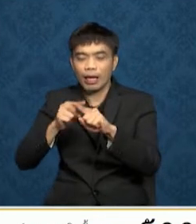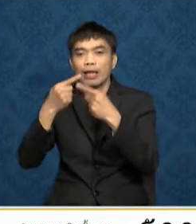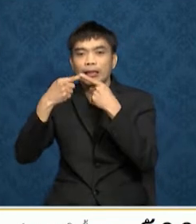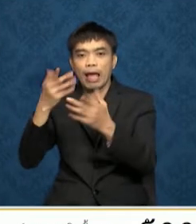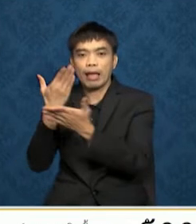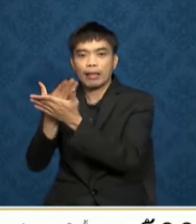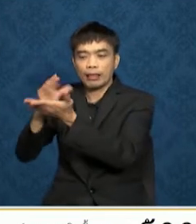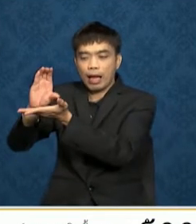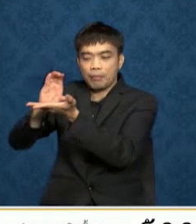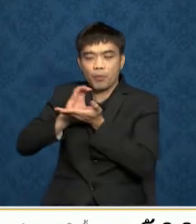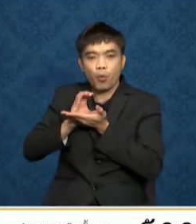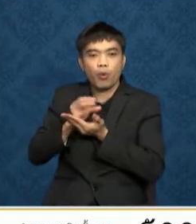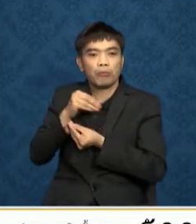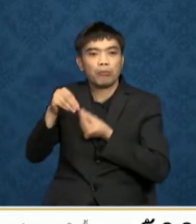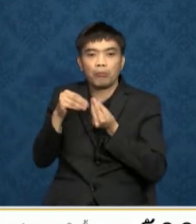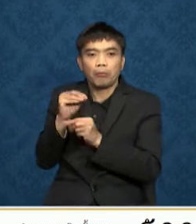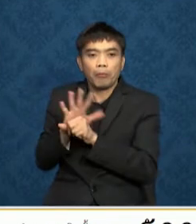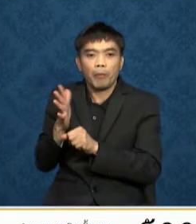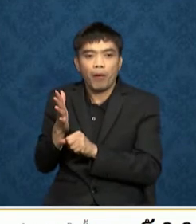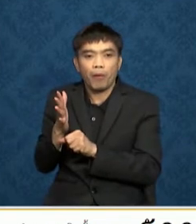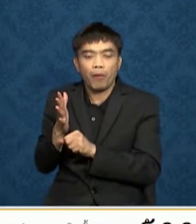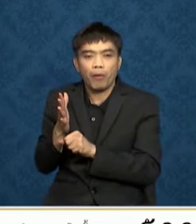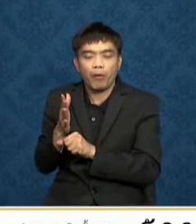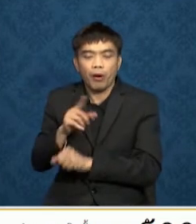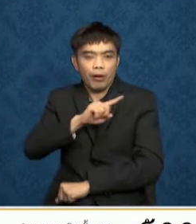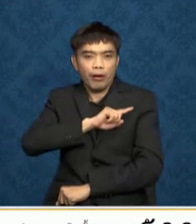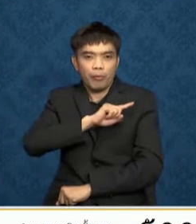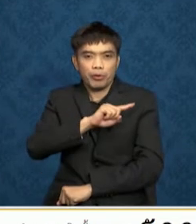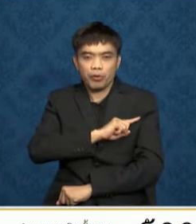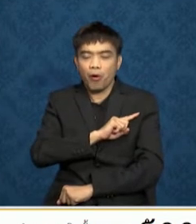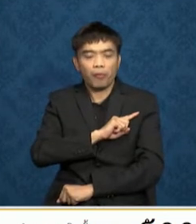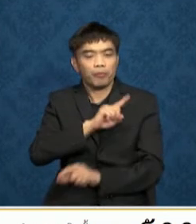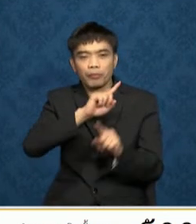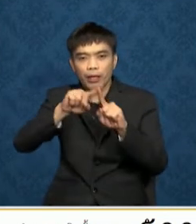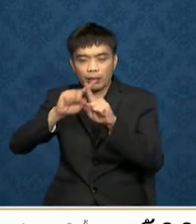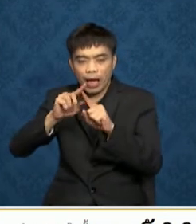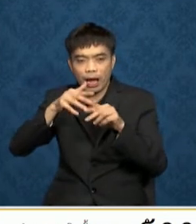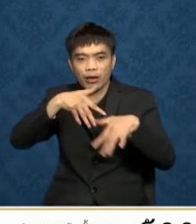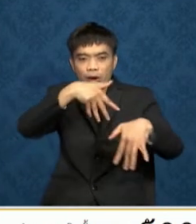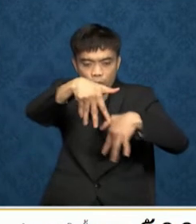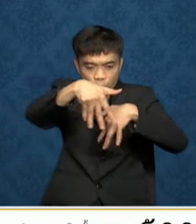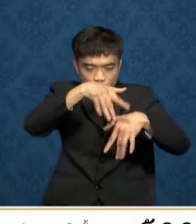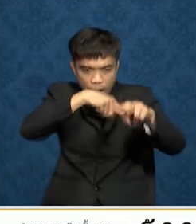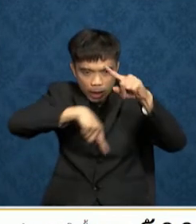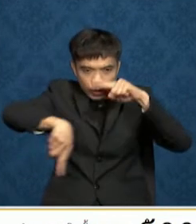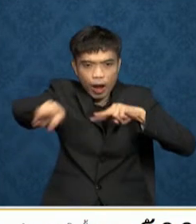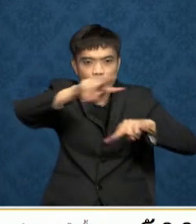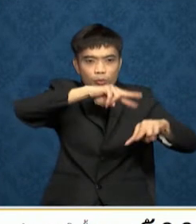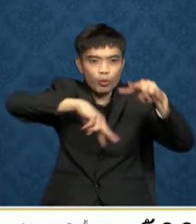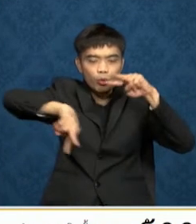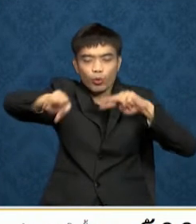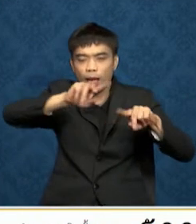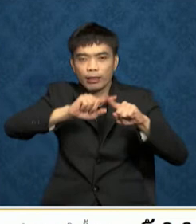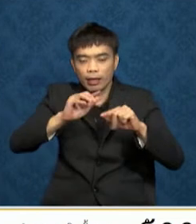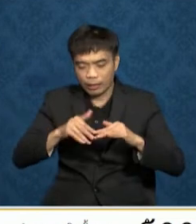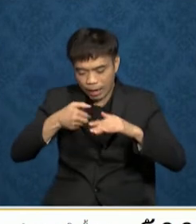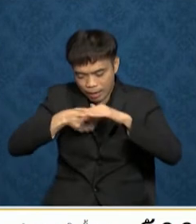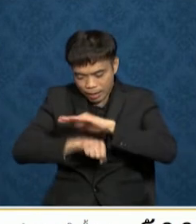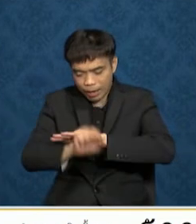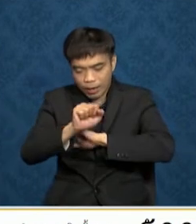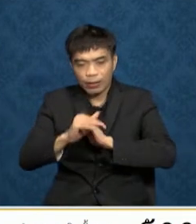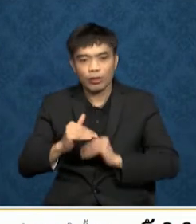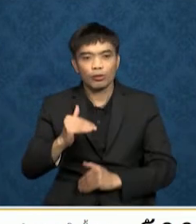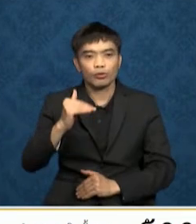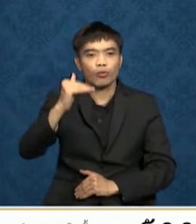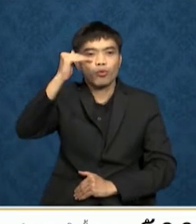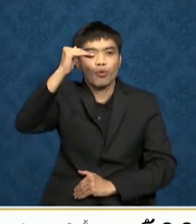มีเงินเขาต้องรับผิดชอบชีวิตประชาชนตั้งแต่เกิดจนตายท่านทานครับท่านประธานก็เป็นสมาชิก